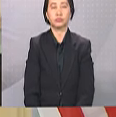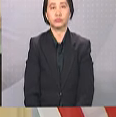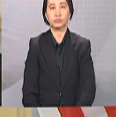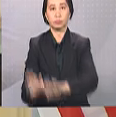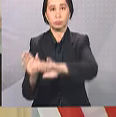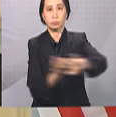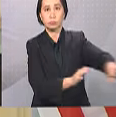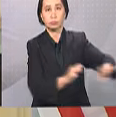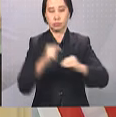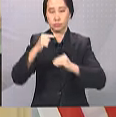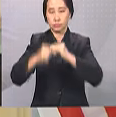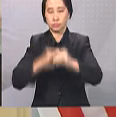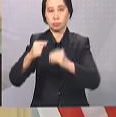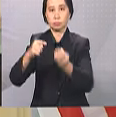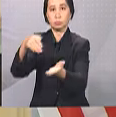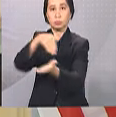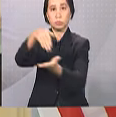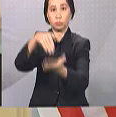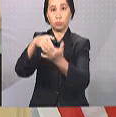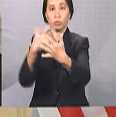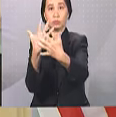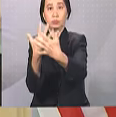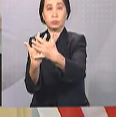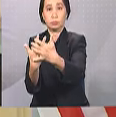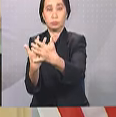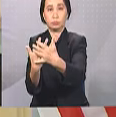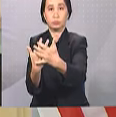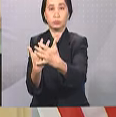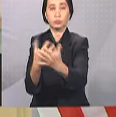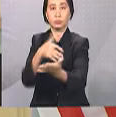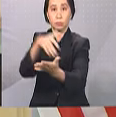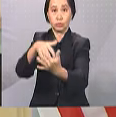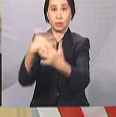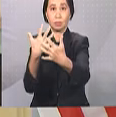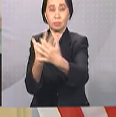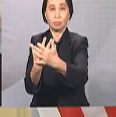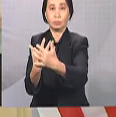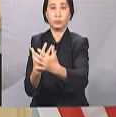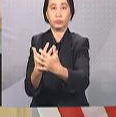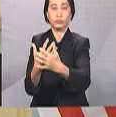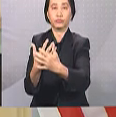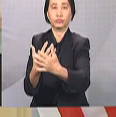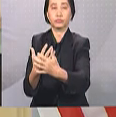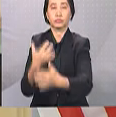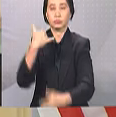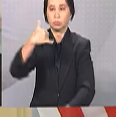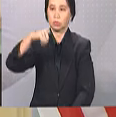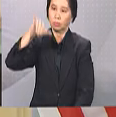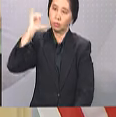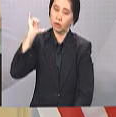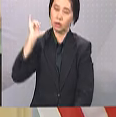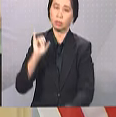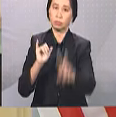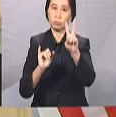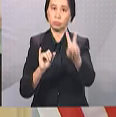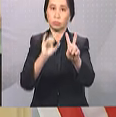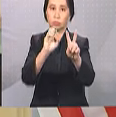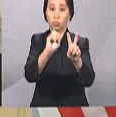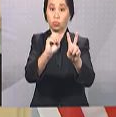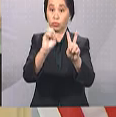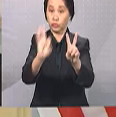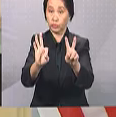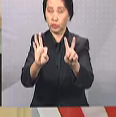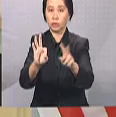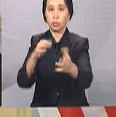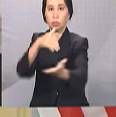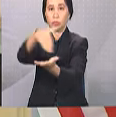Mengenai pengurusan pusat kuarantin, setakat semalam sebanyak 209